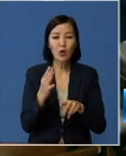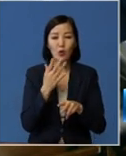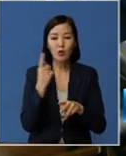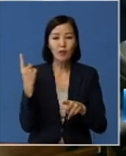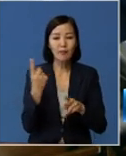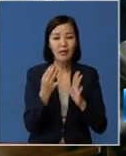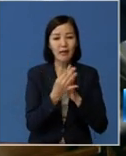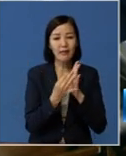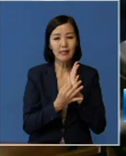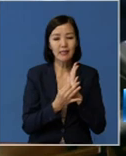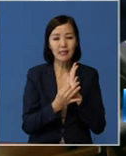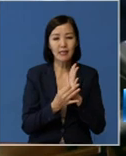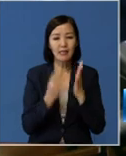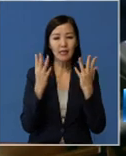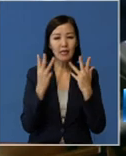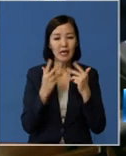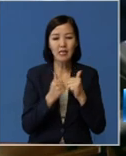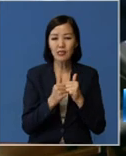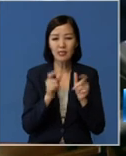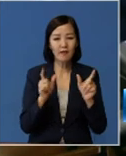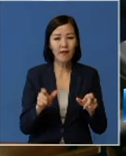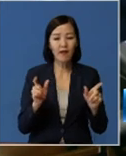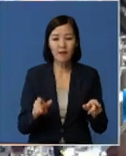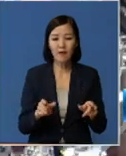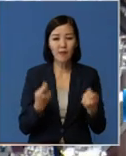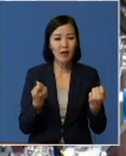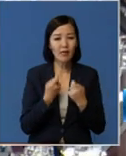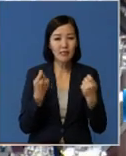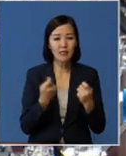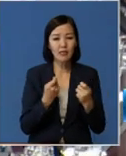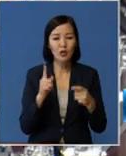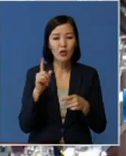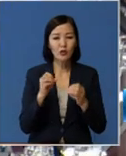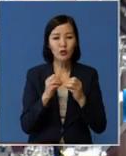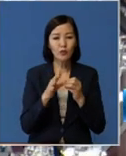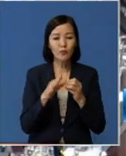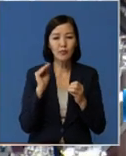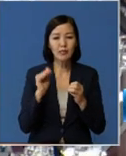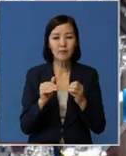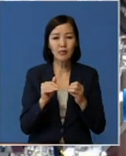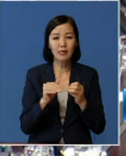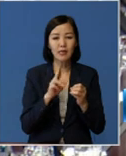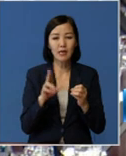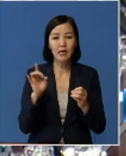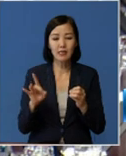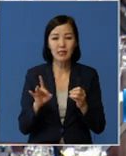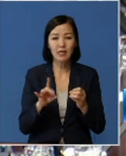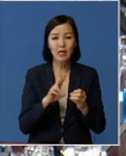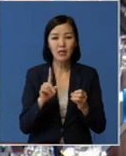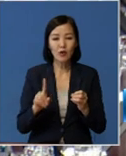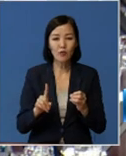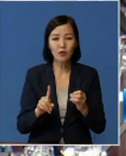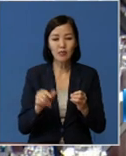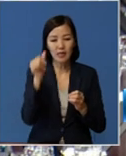Биыл тапсырушылардың саны жылдағыдан аз. Жаңа министр оны мектеп түлектерінің 115 мыңы қаңтар наурыз айларында тест тапсырып